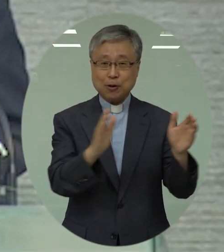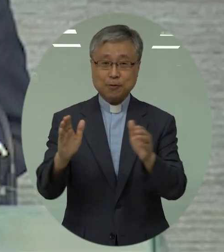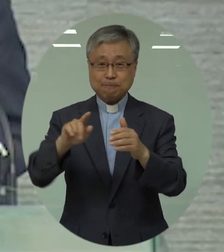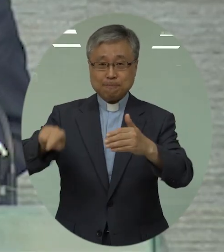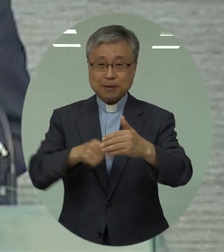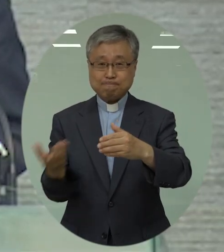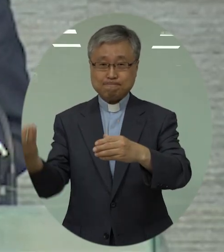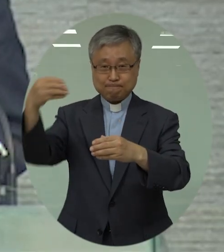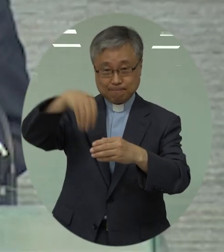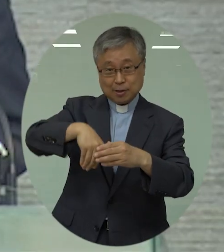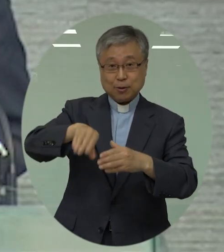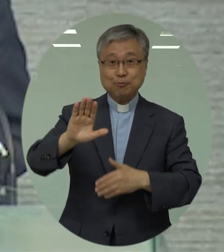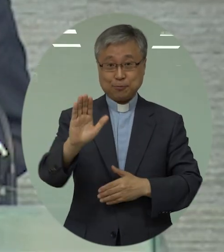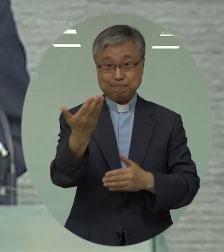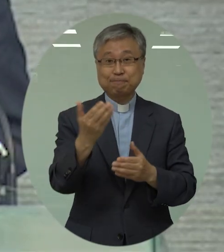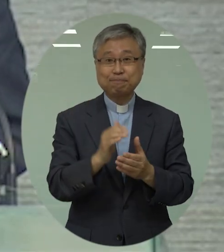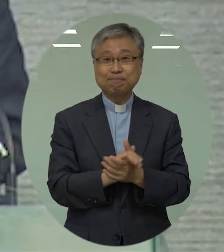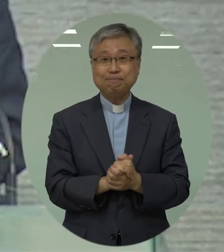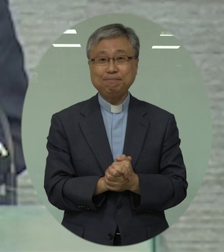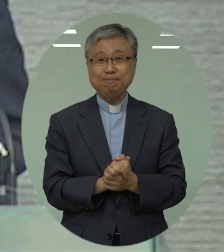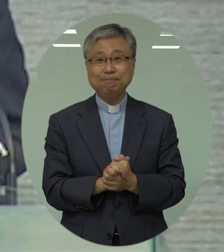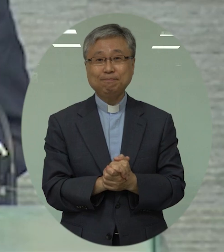안에 담게 된 것입니다.